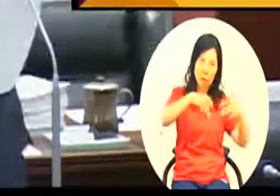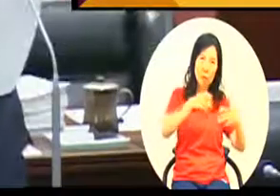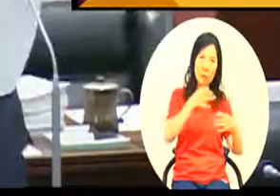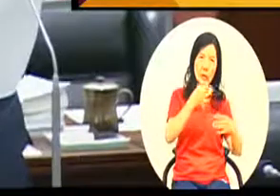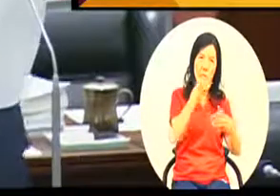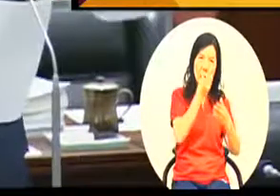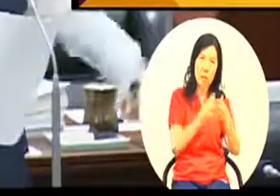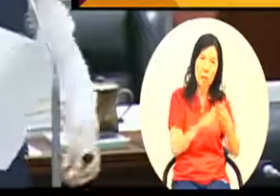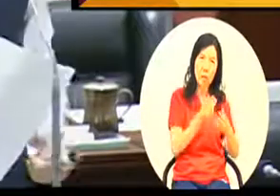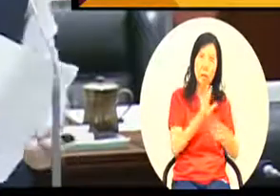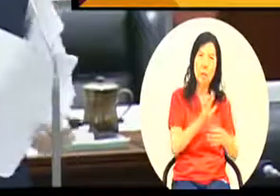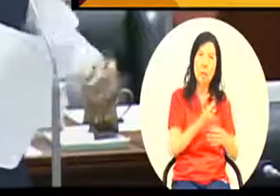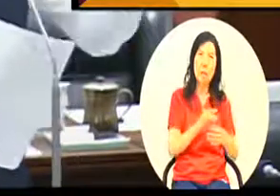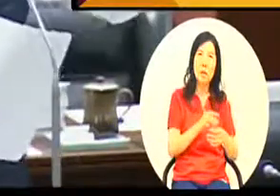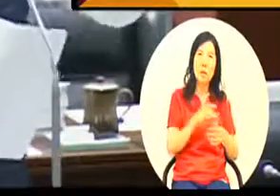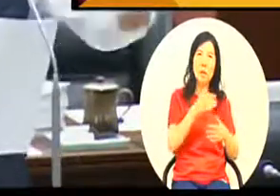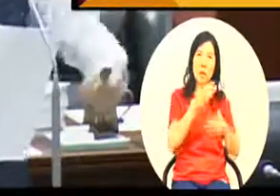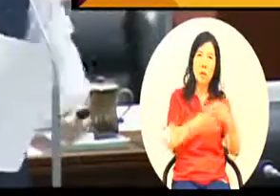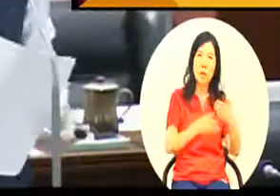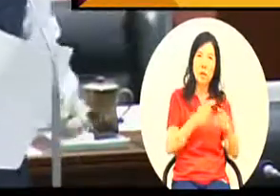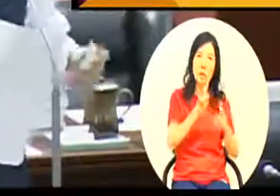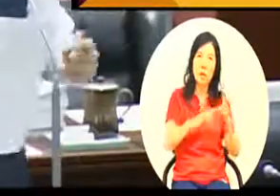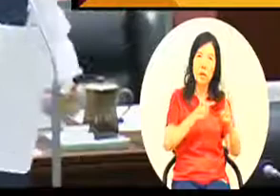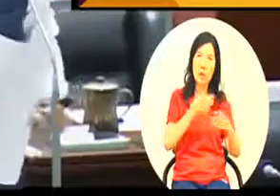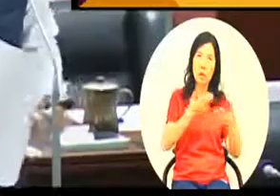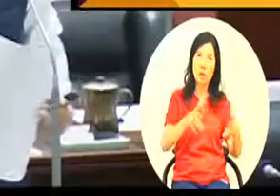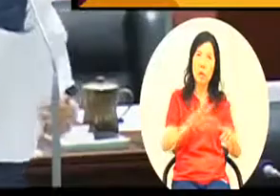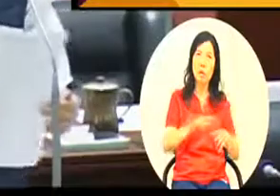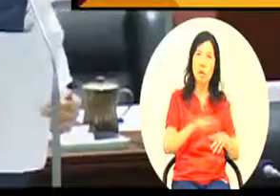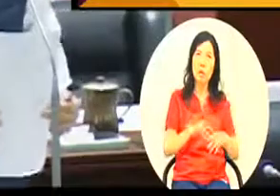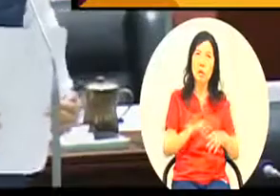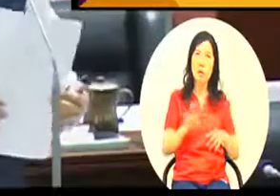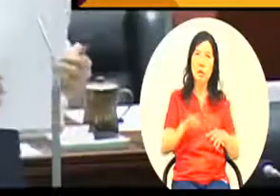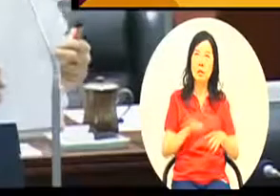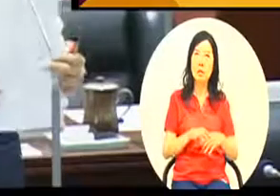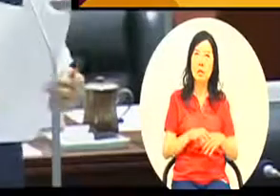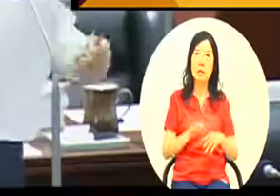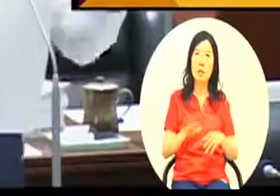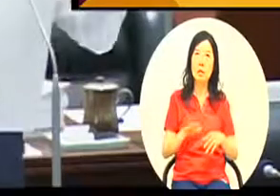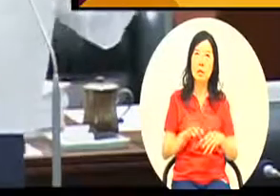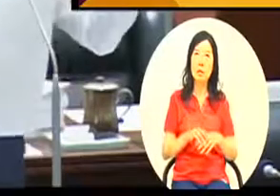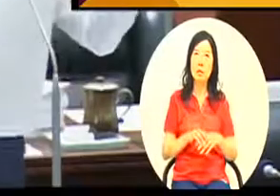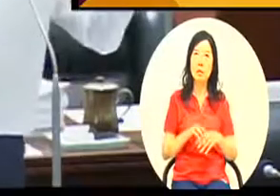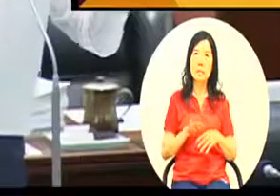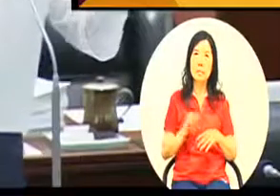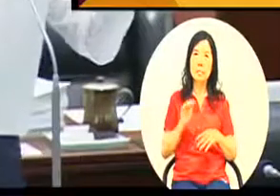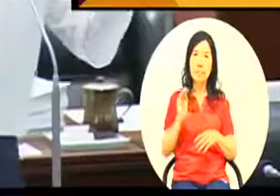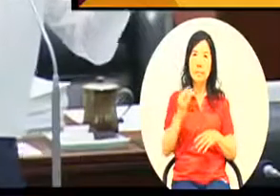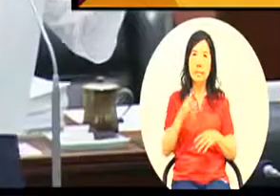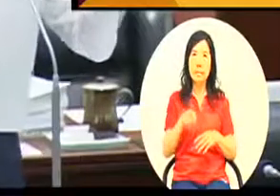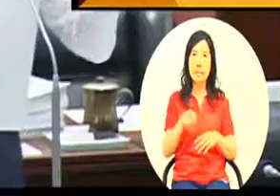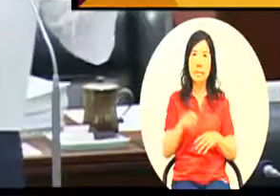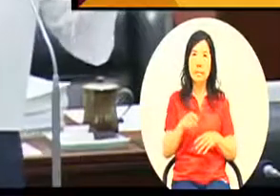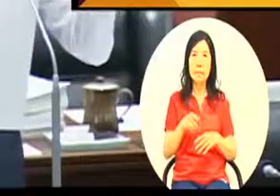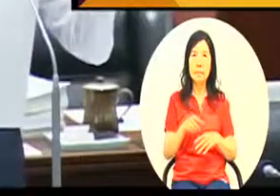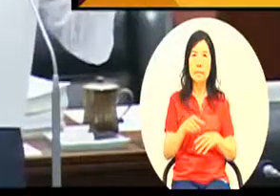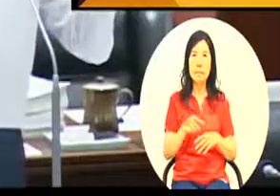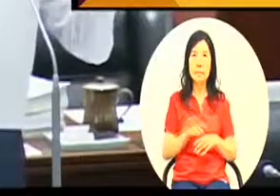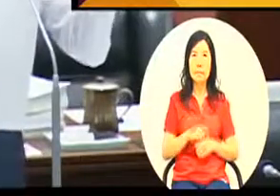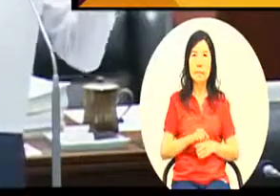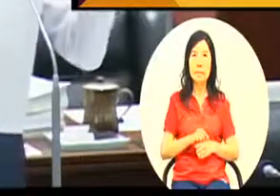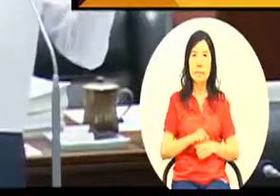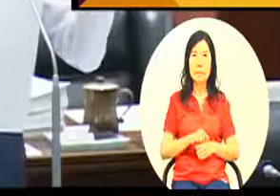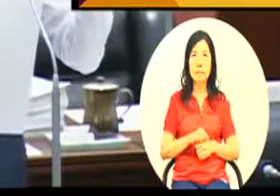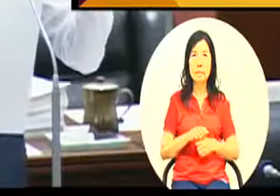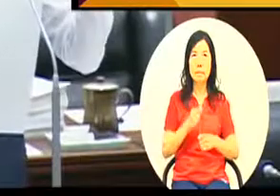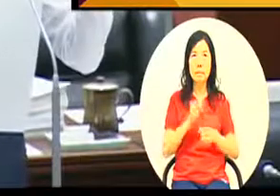差了这边十几人还比较少，因为是几十个人了。所以但是呢这个相对的对我们的